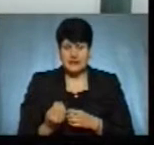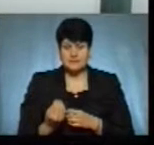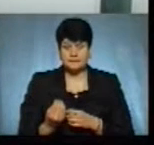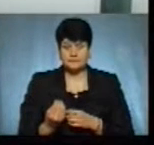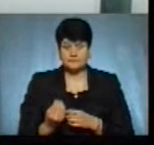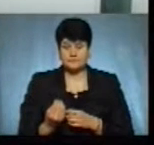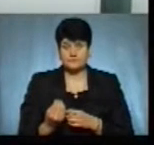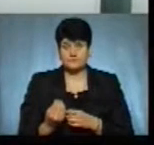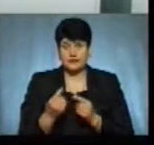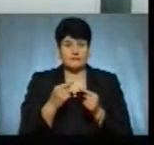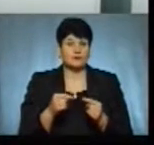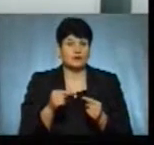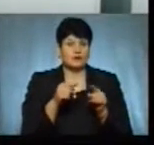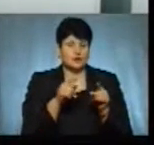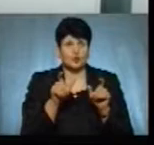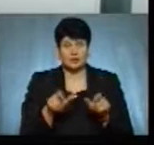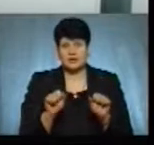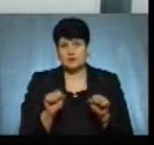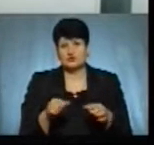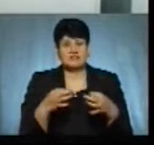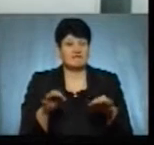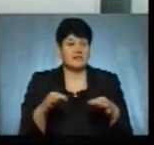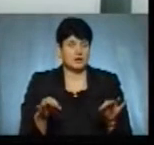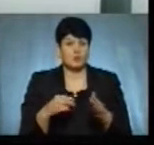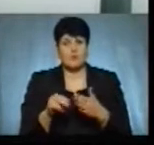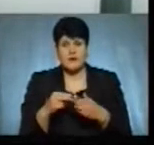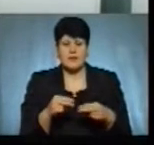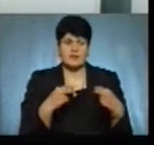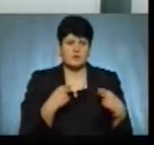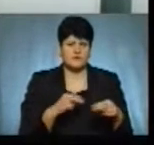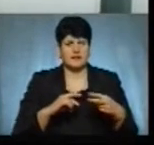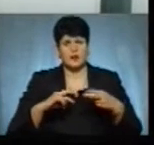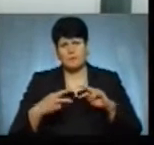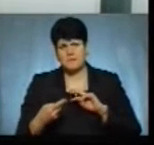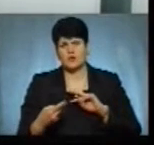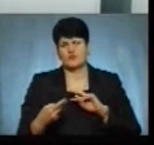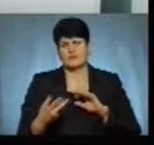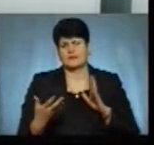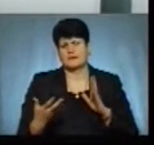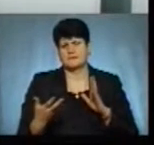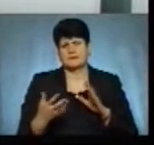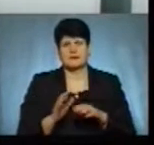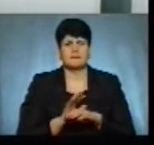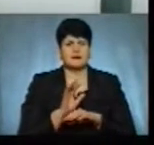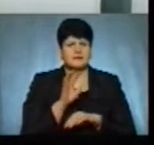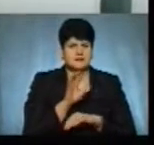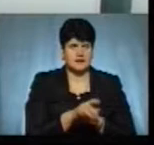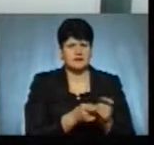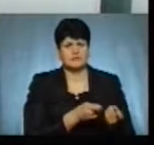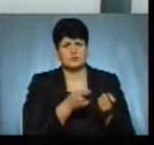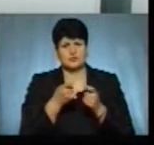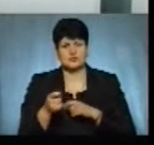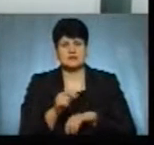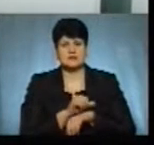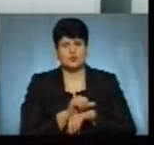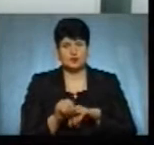відповідно, людина може абсолютно вільно купувати, продавати, обмінювати, пересилати чи перевозити через кордон,